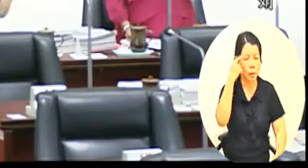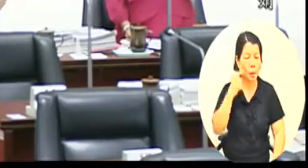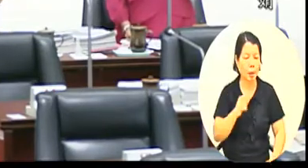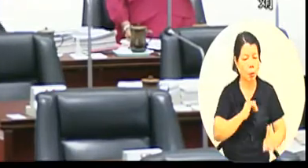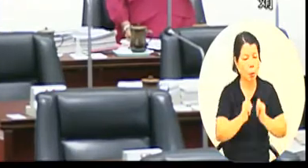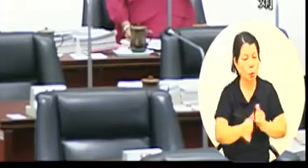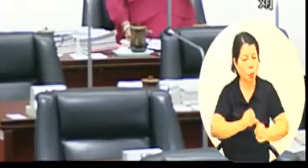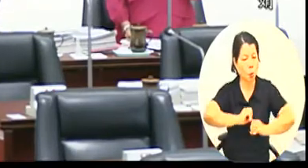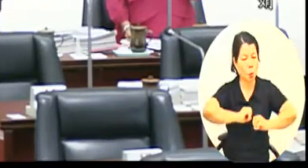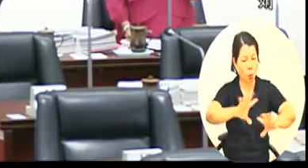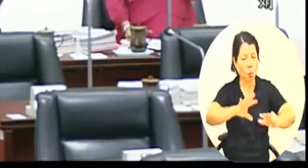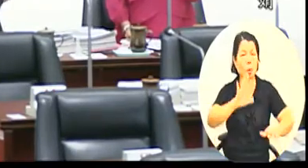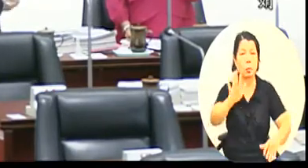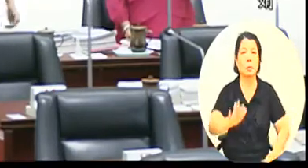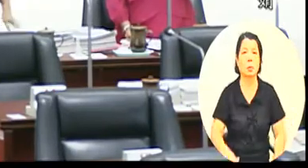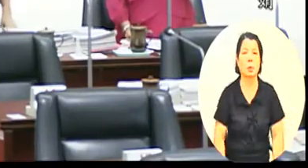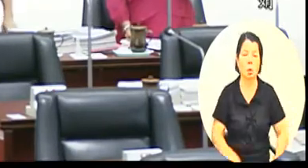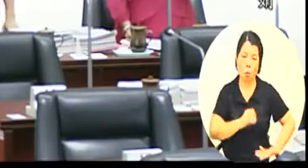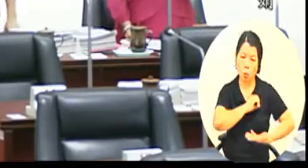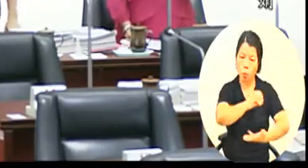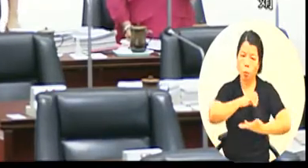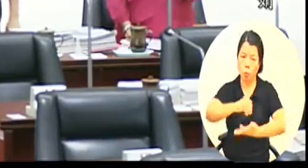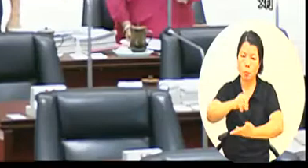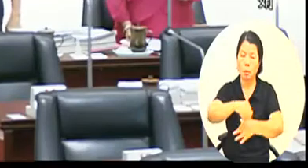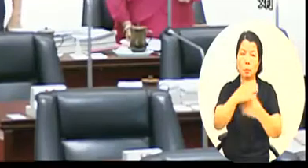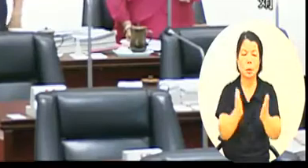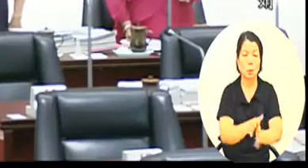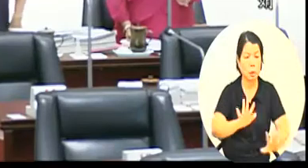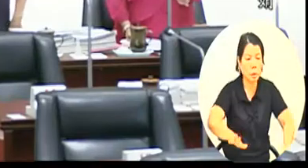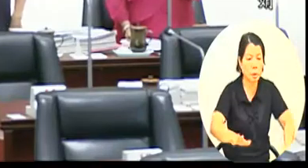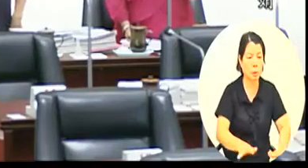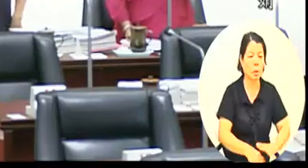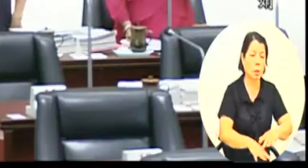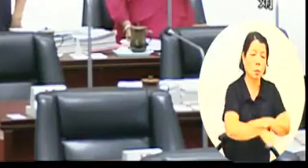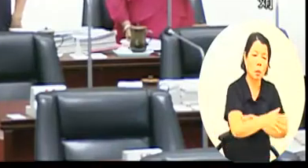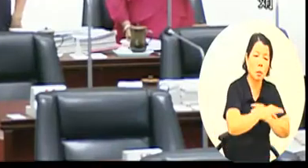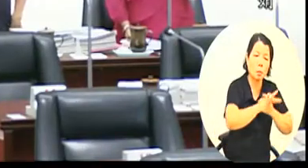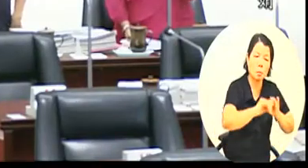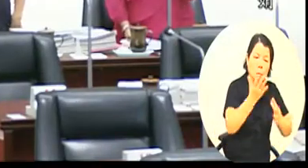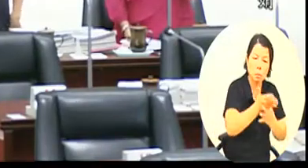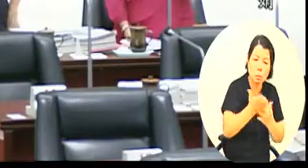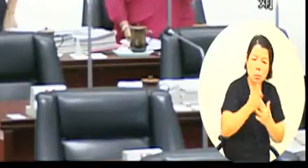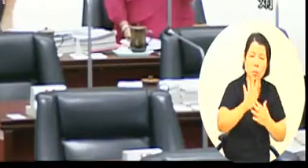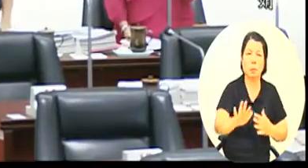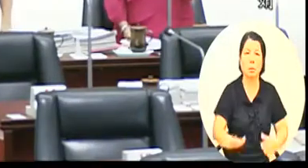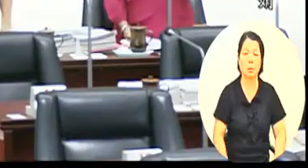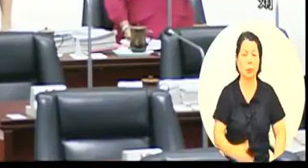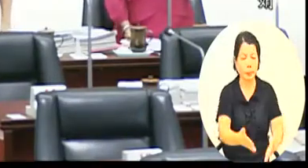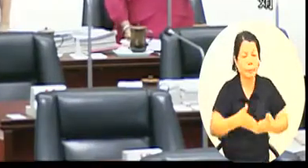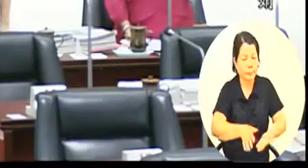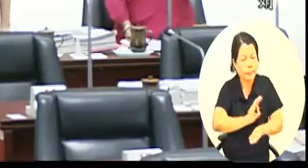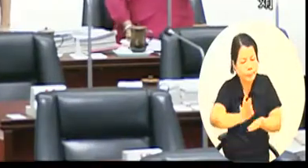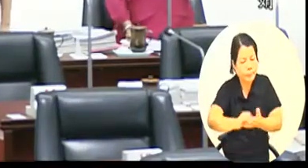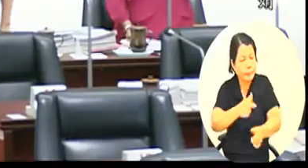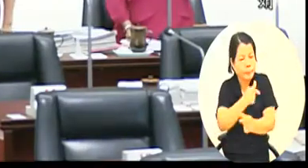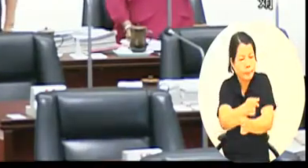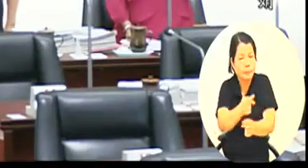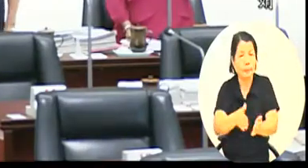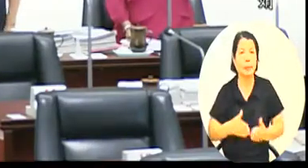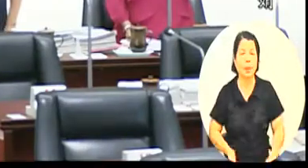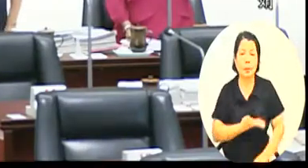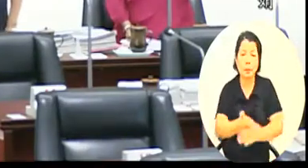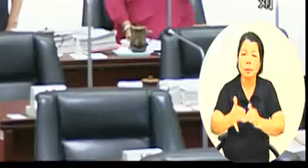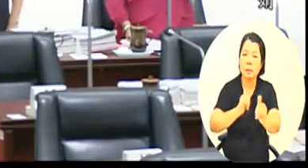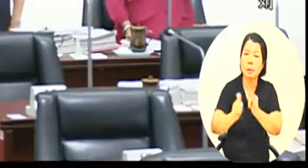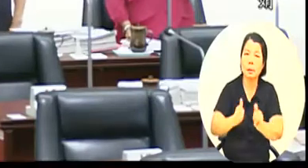示说有限的空间我们希望也充分的去利用它，然后能够让市民觉得说，我只要能够保